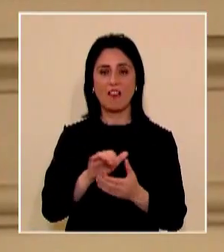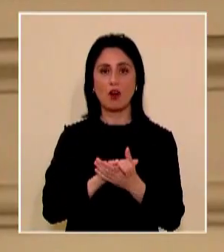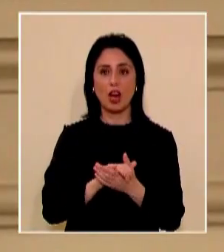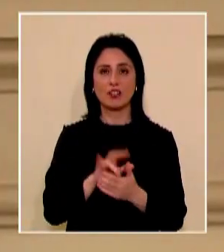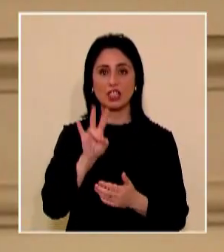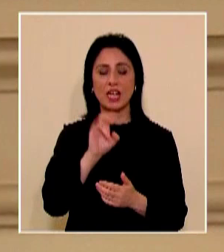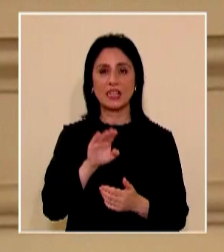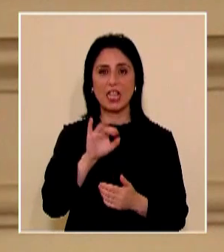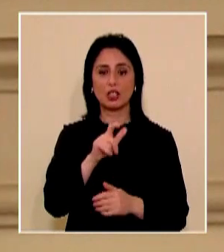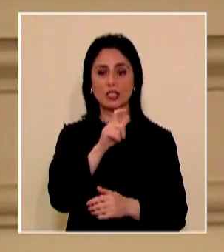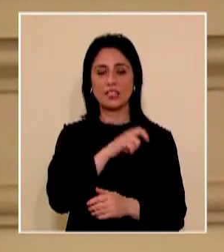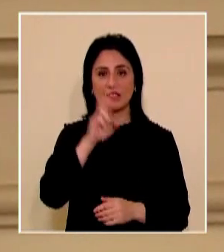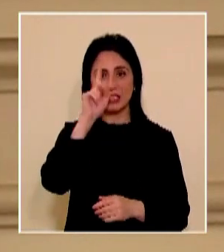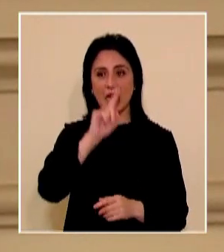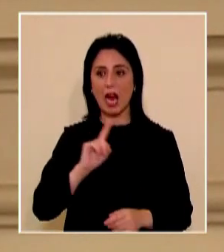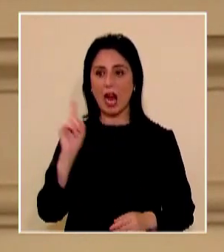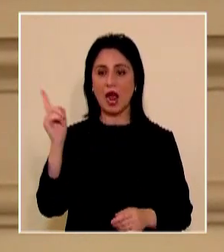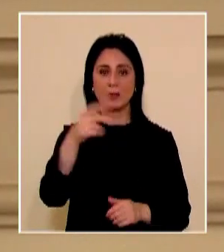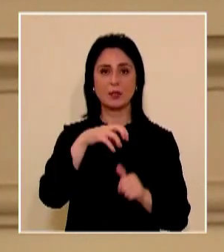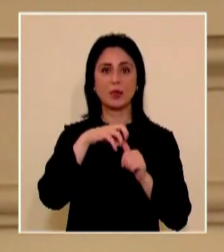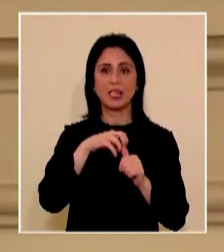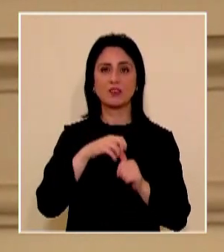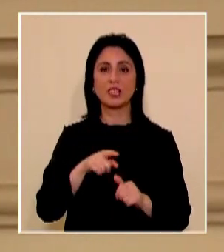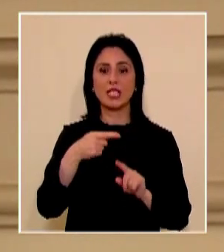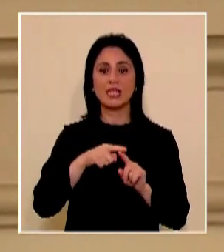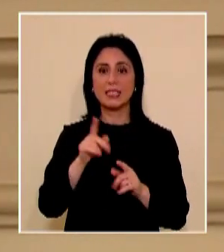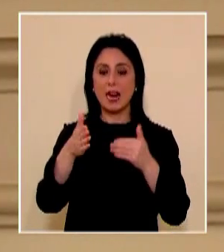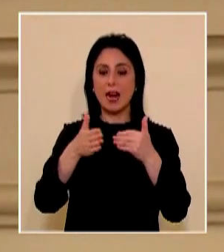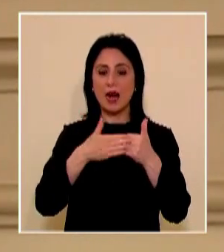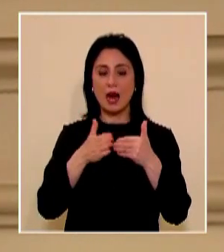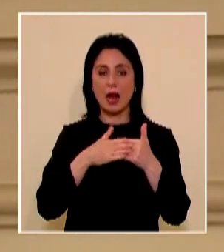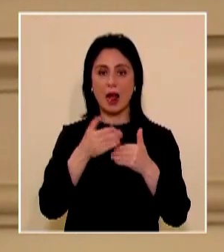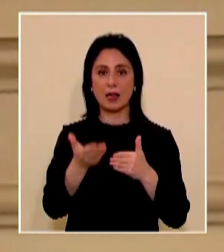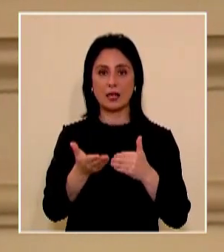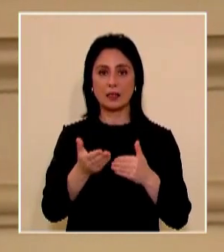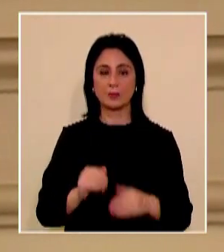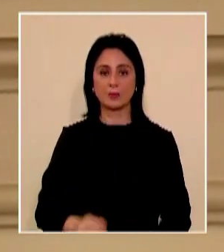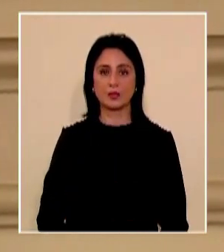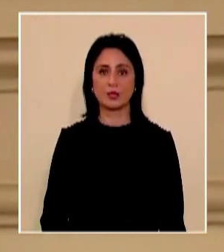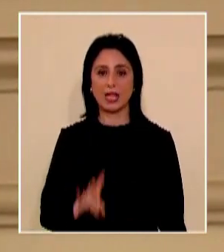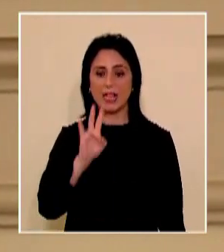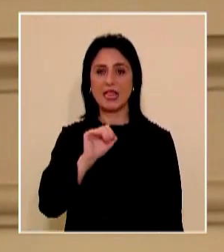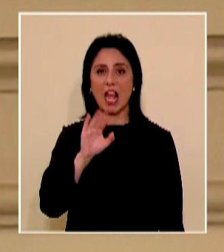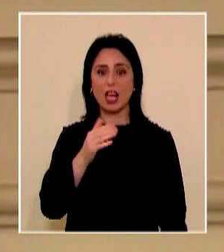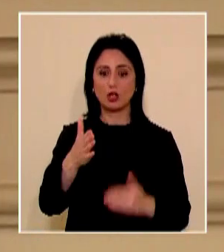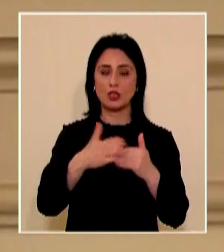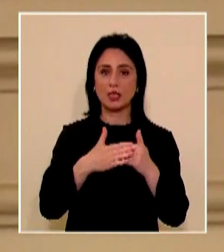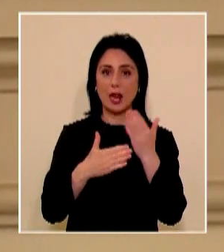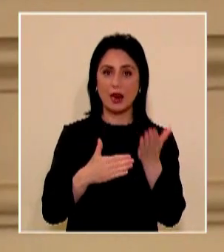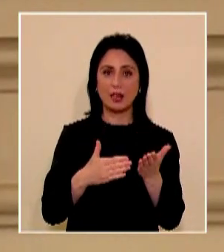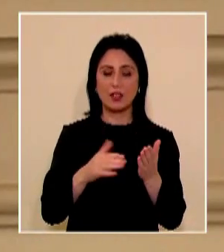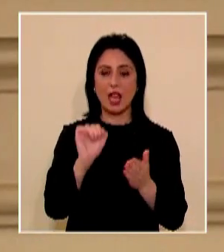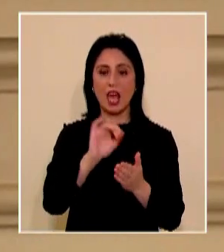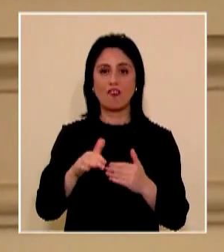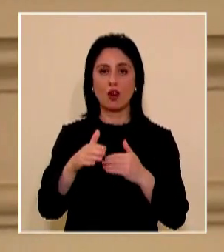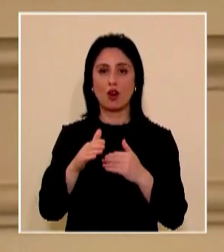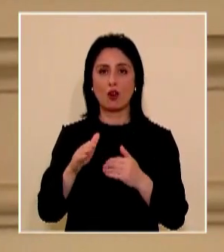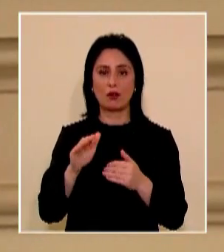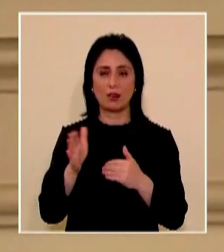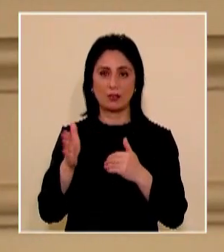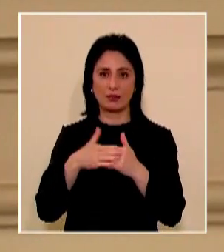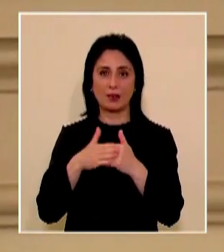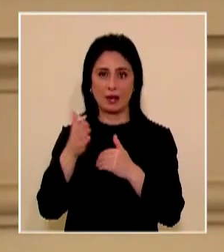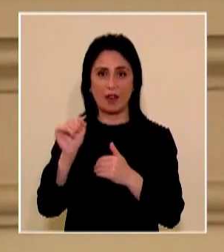Europejskiej i NATO, aby te drzwi do Sojuszu Północnoatlantyckiego i drzwi do Unii Europejskiej cały czas